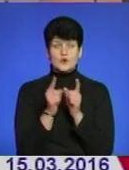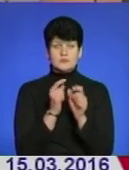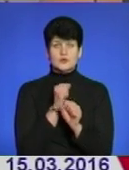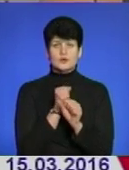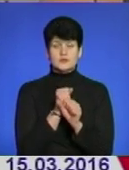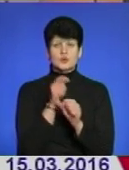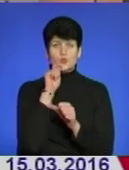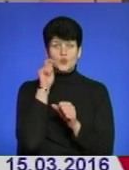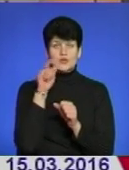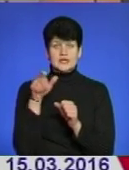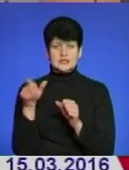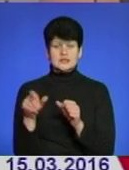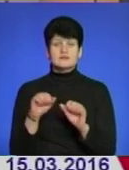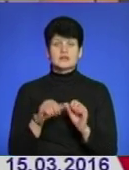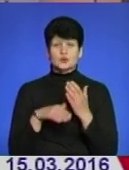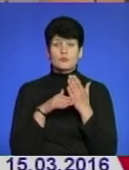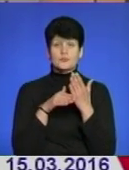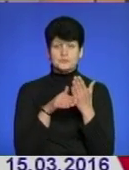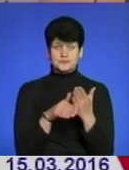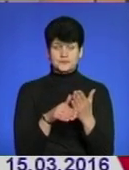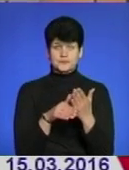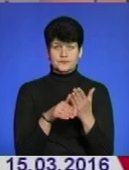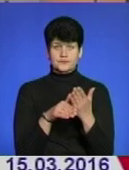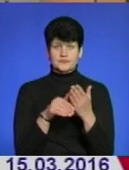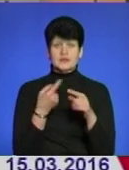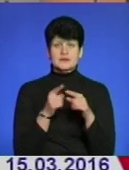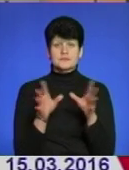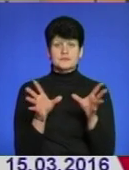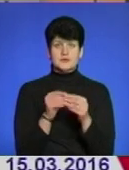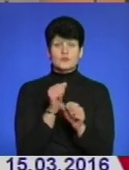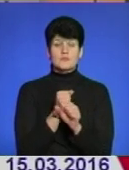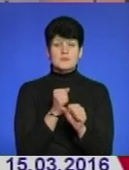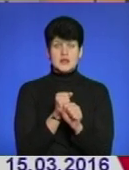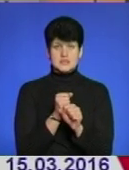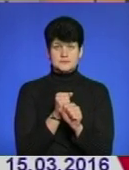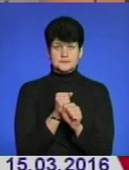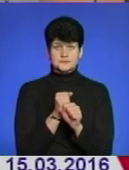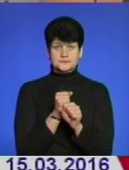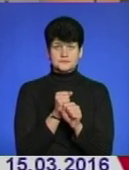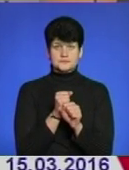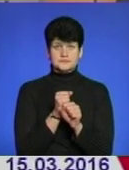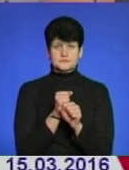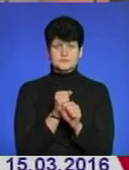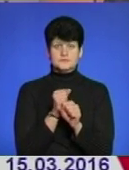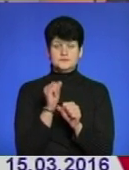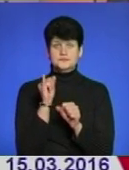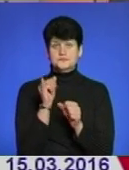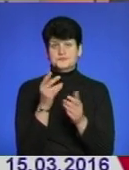це ясно, але програма допомагає. Тому оце, ця співпраця і така,